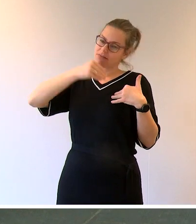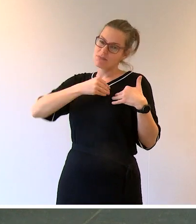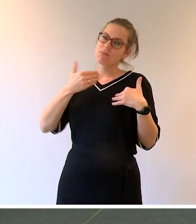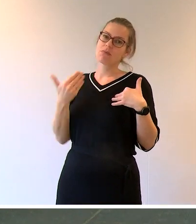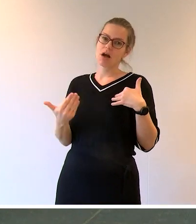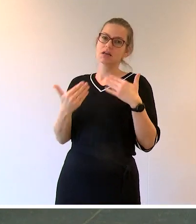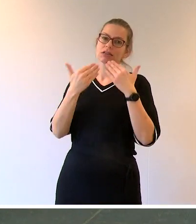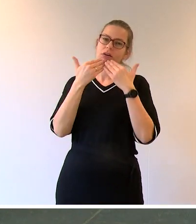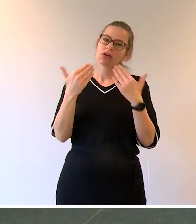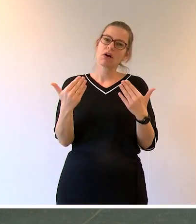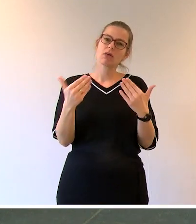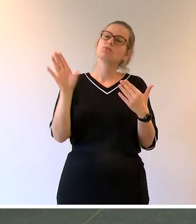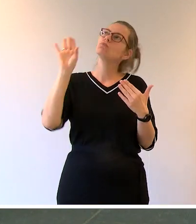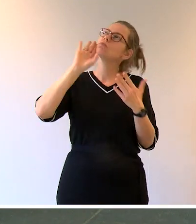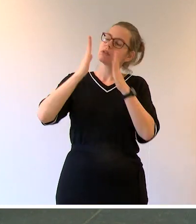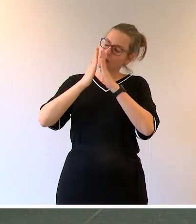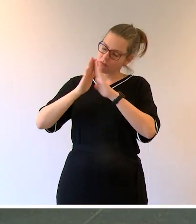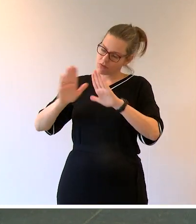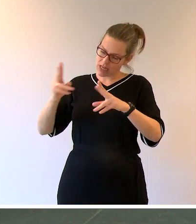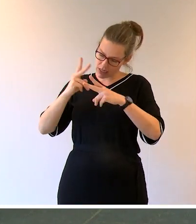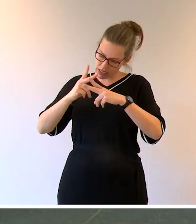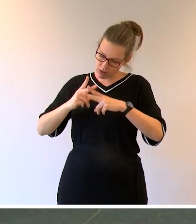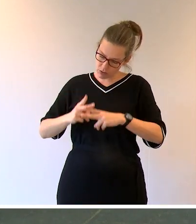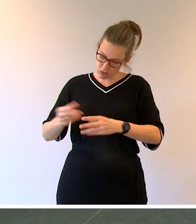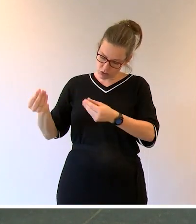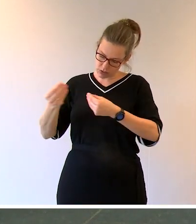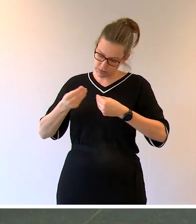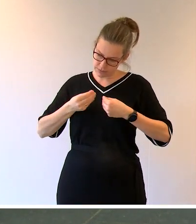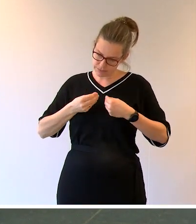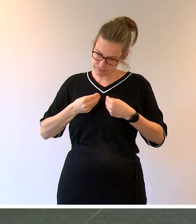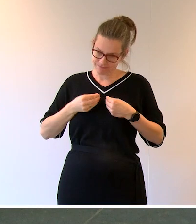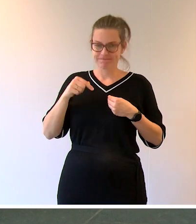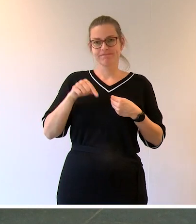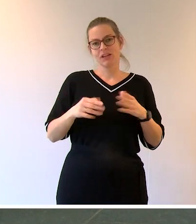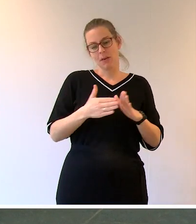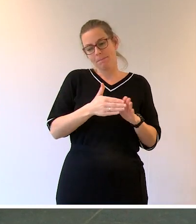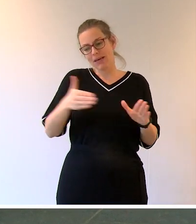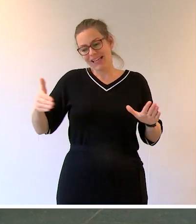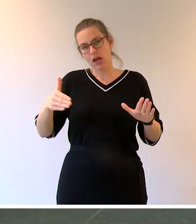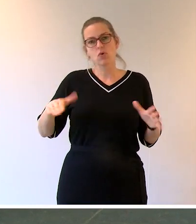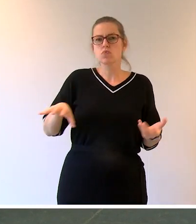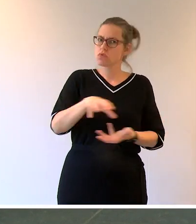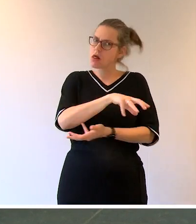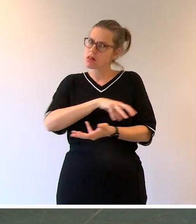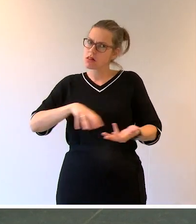Heer, geef vrede en rust in de roerige tijden die we nu meemaken.